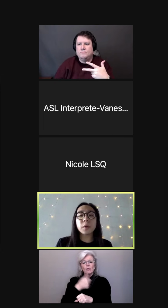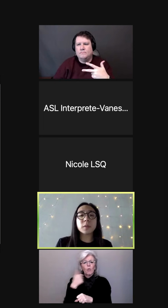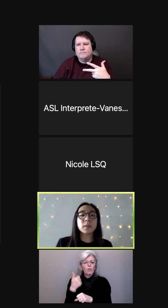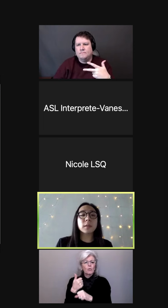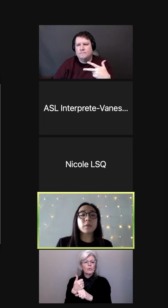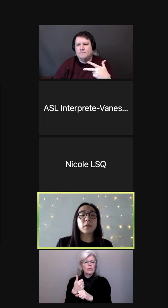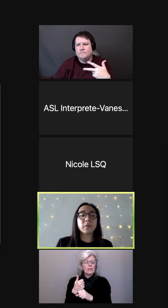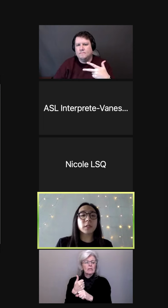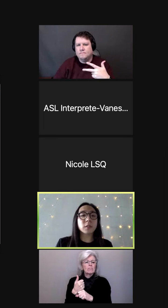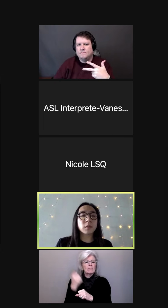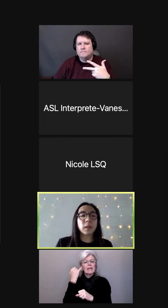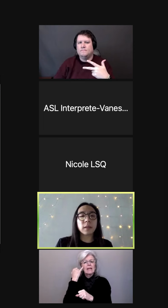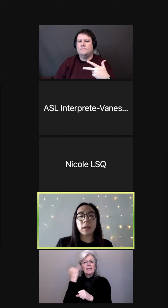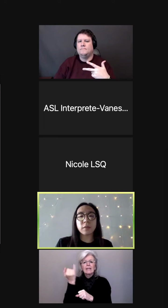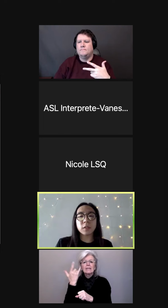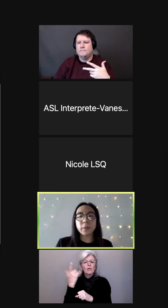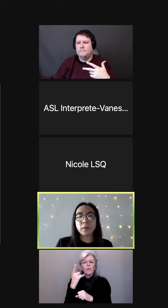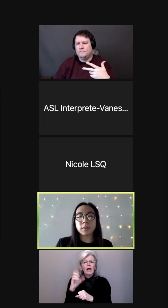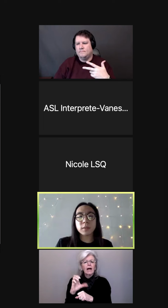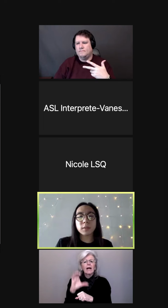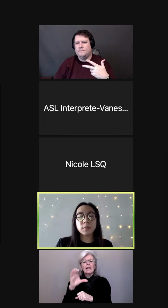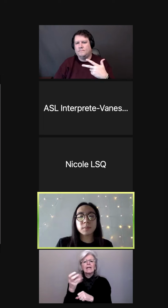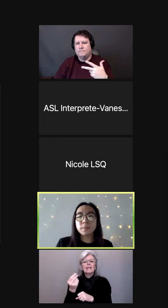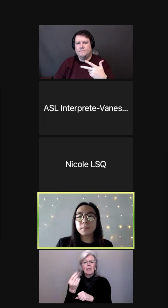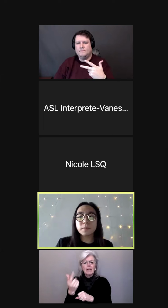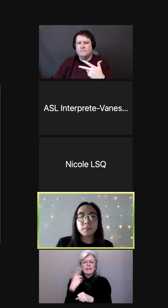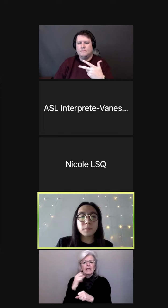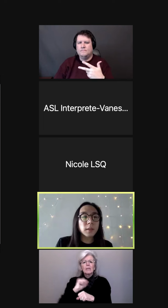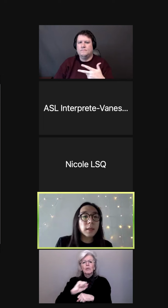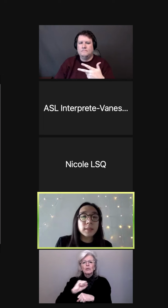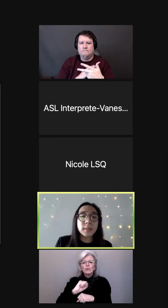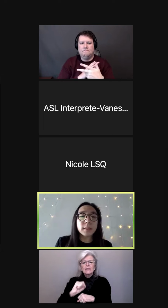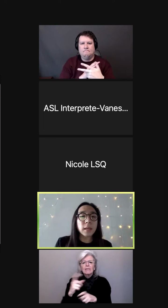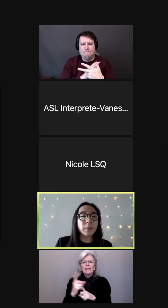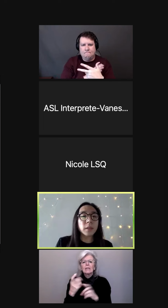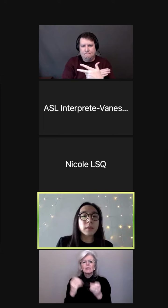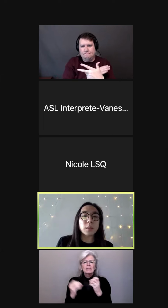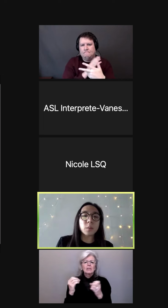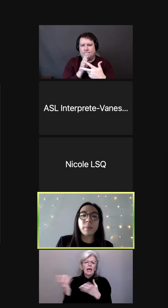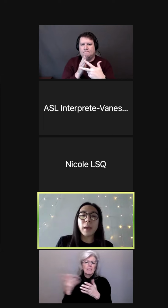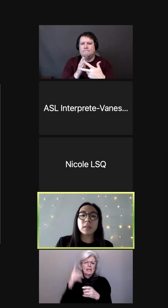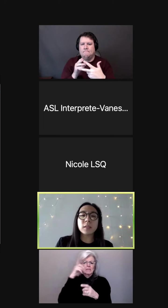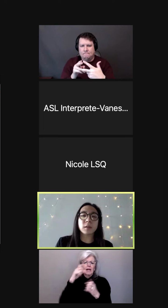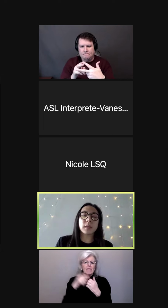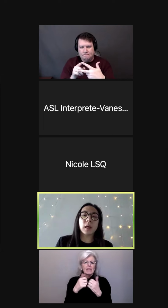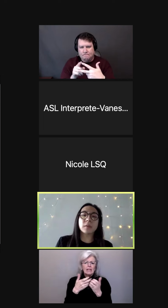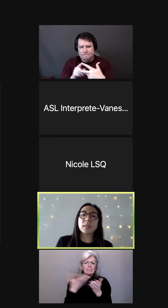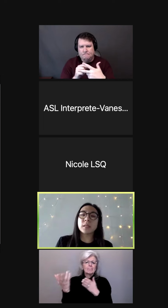notions capitalistes de productivité. Beaucoup de gens amènent leurs expériences avec eux.